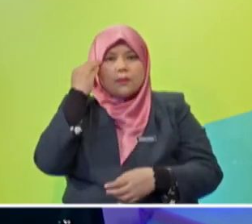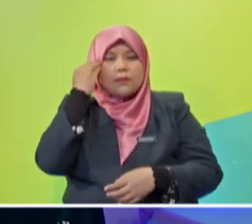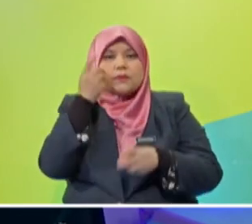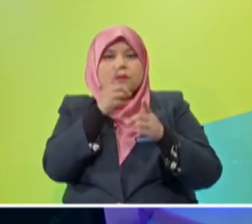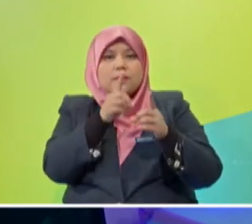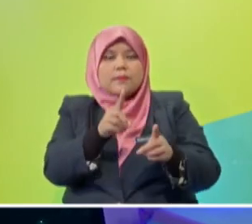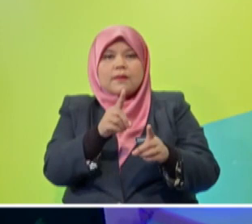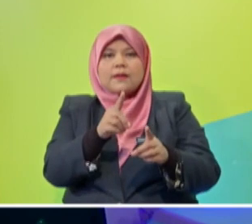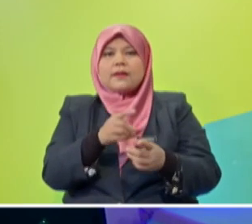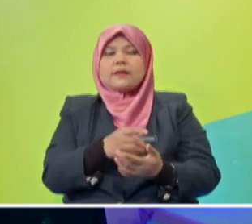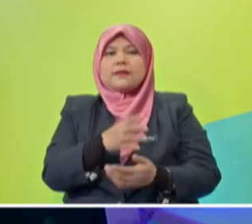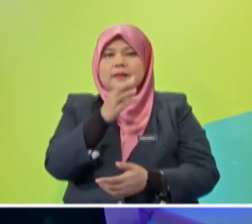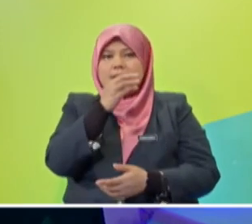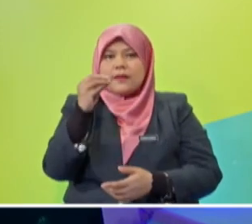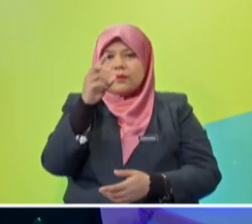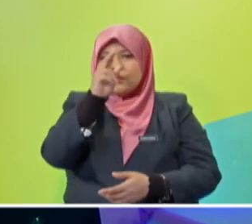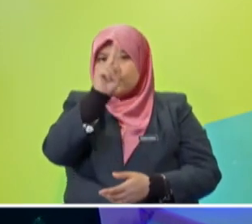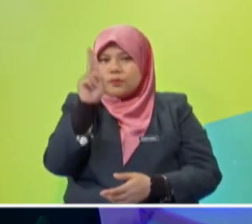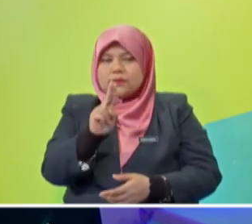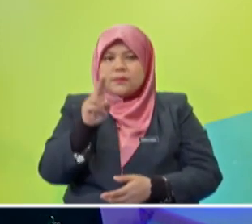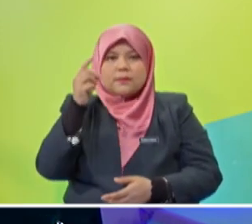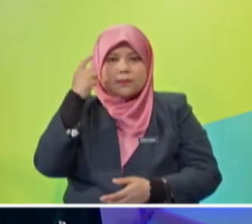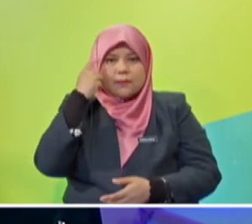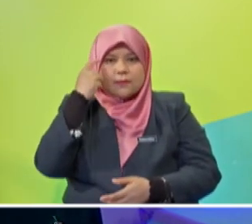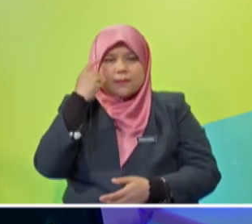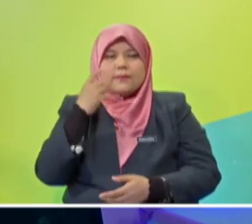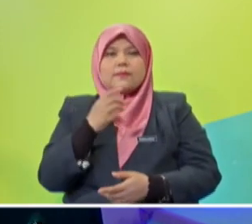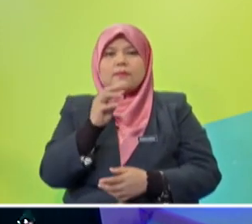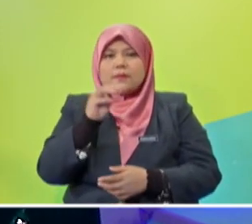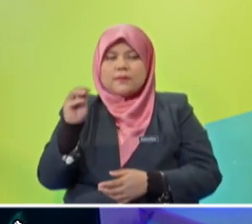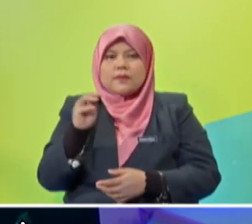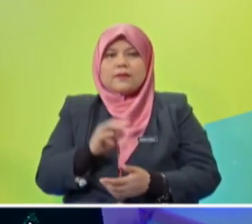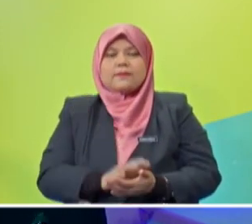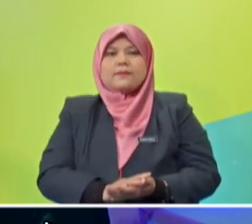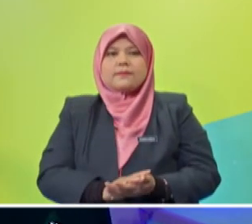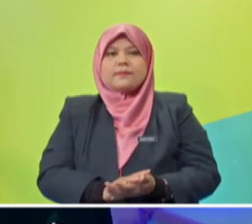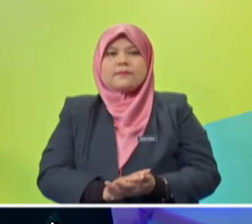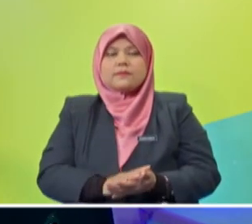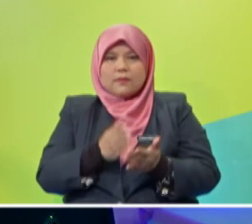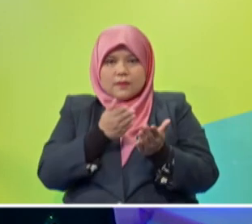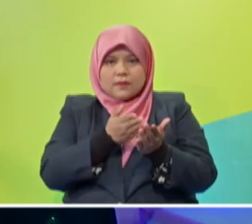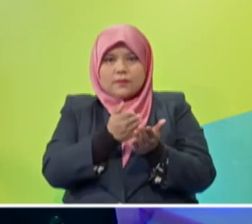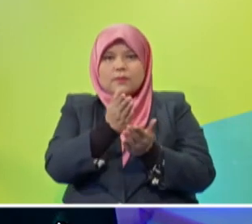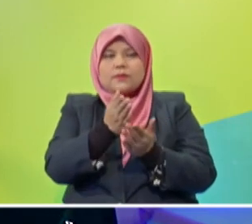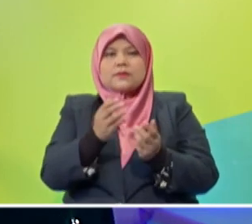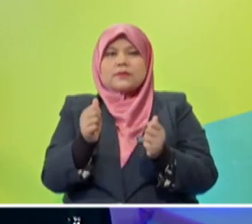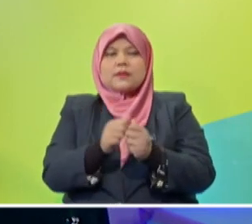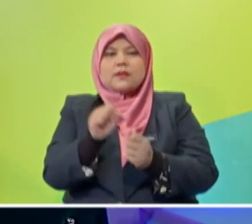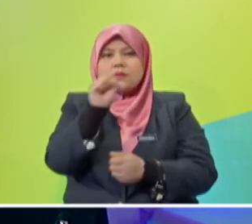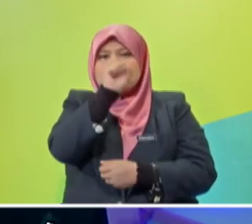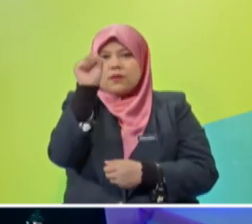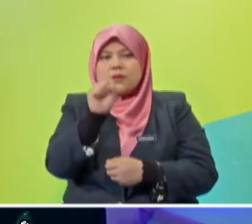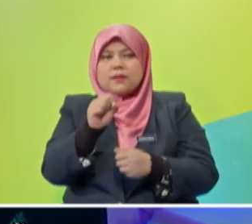dan kita akan uji minda murid-murid kita melalui slot soalan pengukuhan. Baik. Okey, kita akan teruskan dengan soalan kita yang